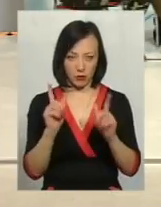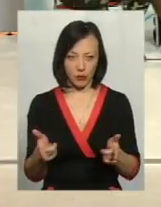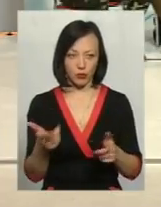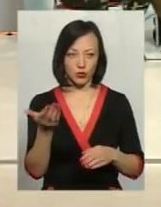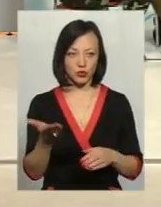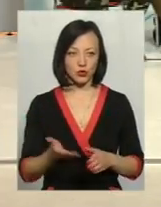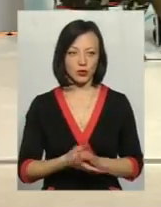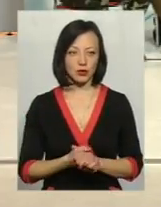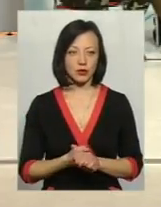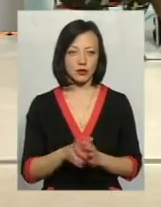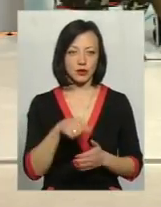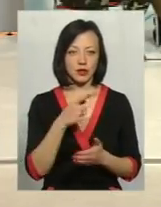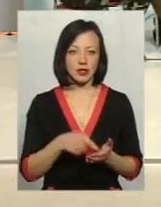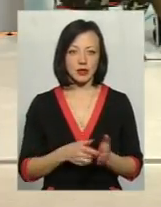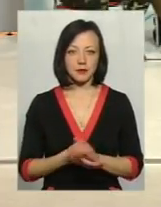погоджуєтесь?